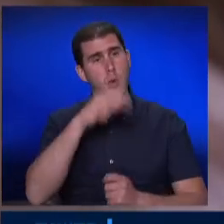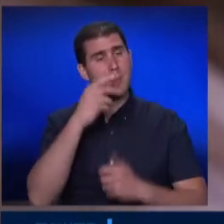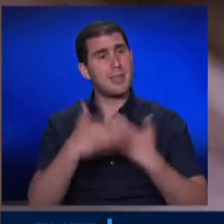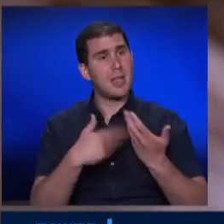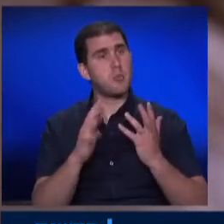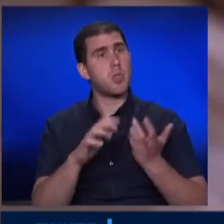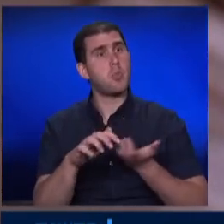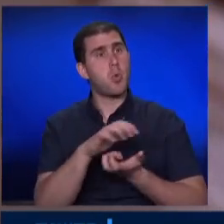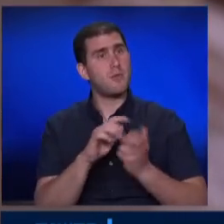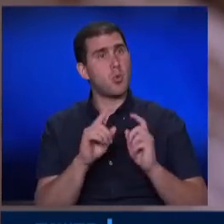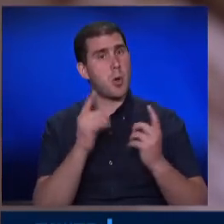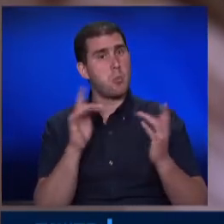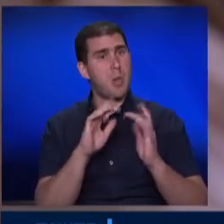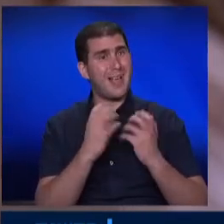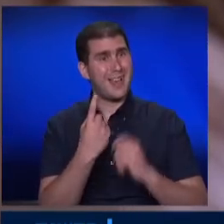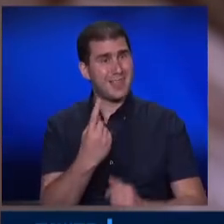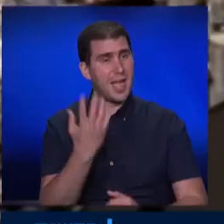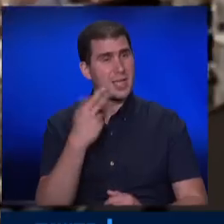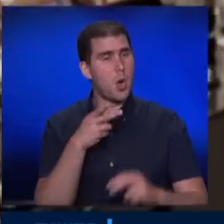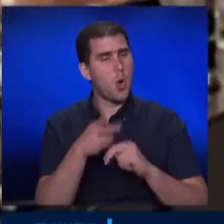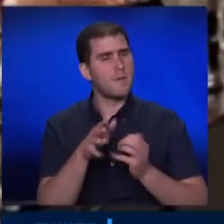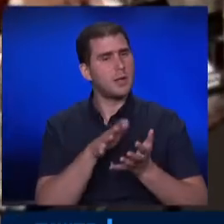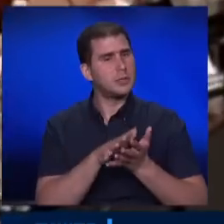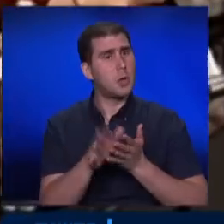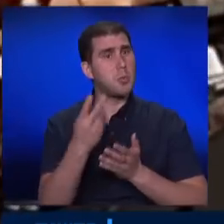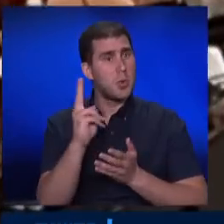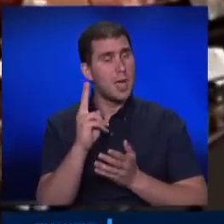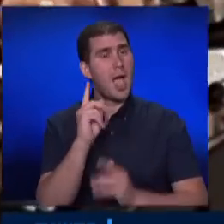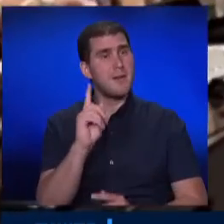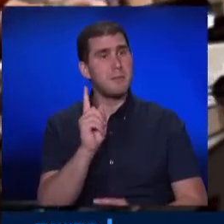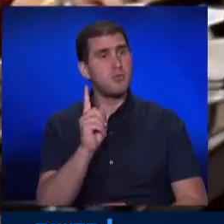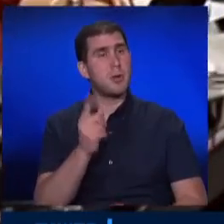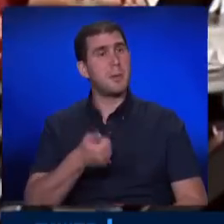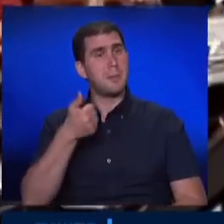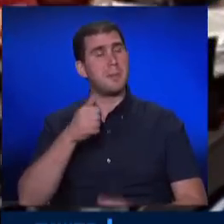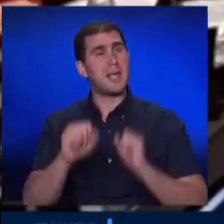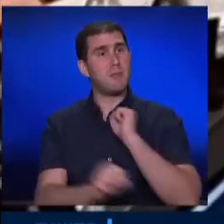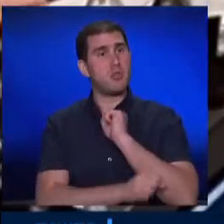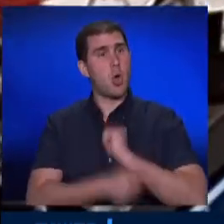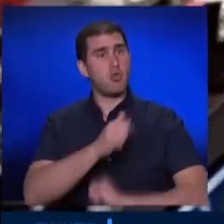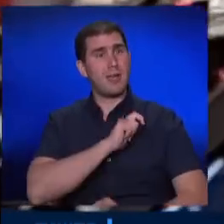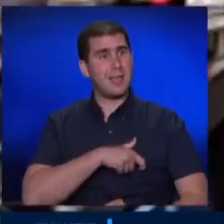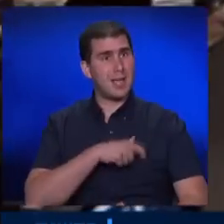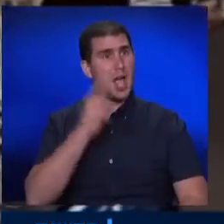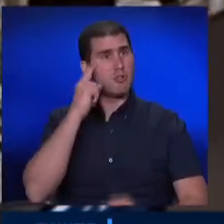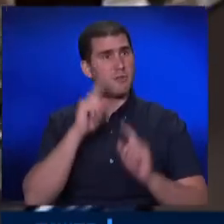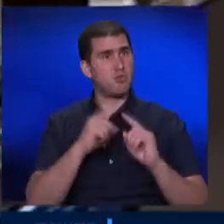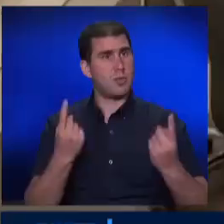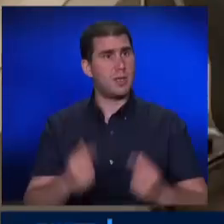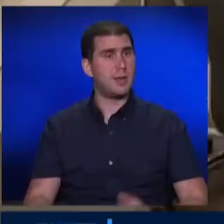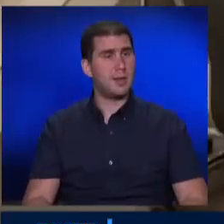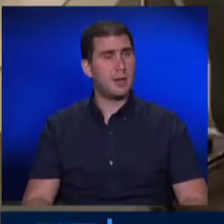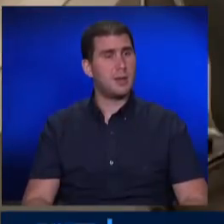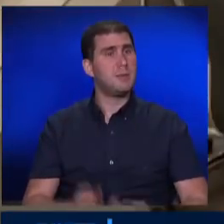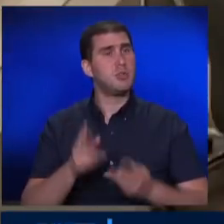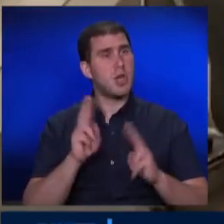הכל כך מורכב שנעשה מול הכיתה היה עובר חלק יחסית, אבל מי שמכהן כמשנה לראש העיר חשב אחרת.